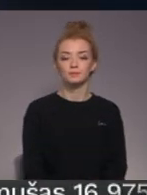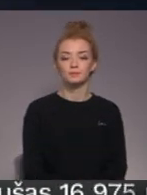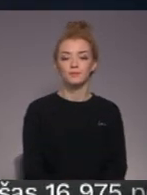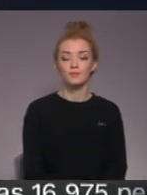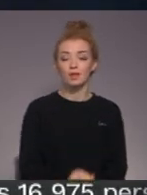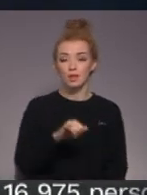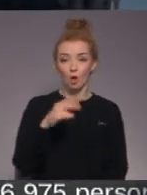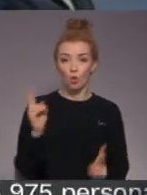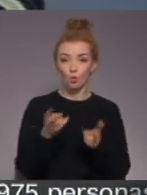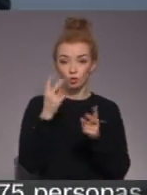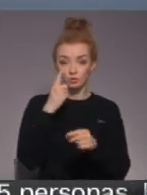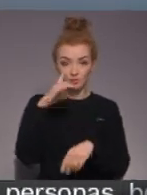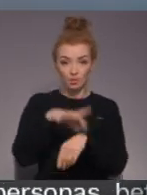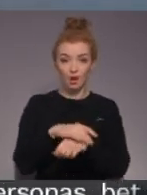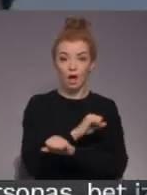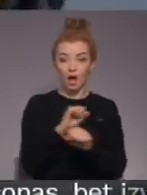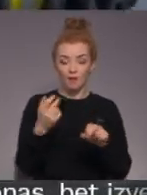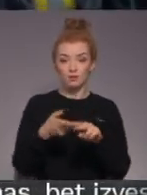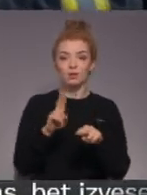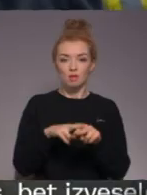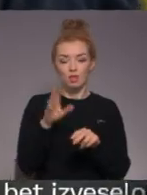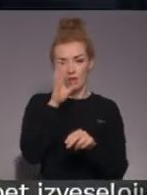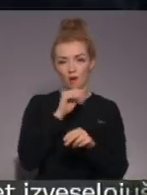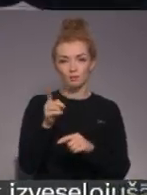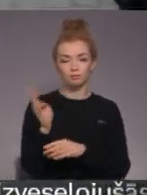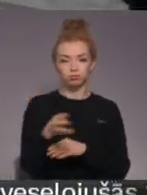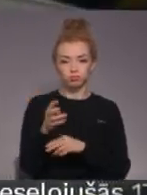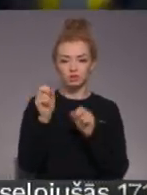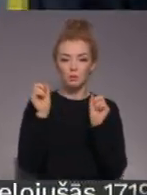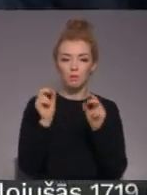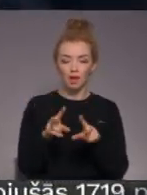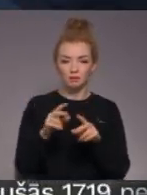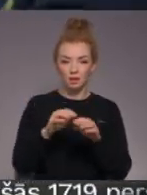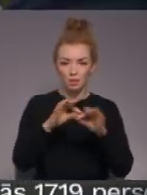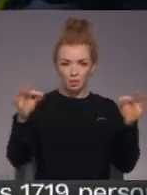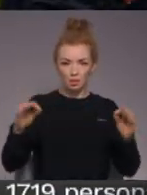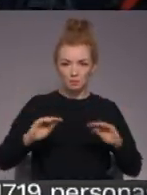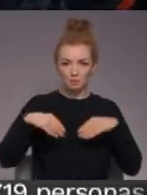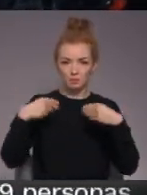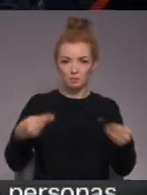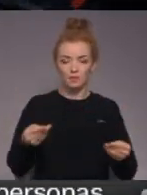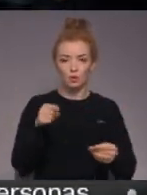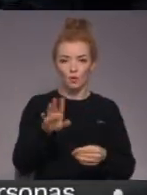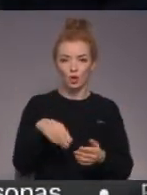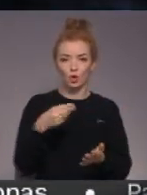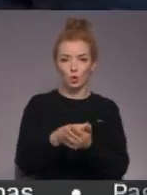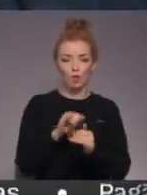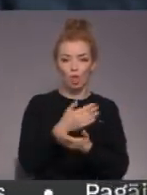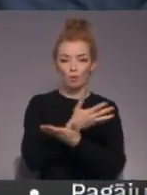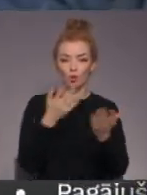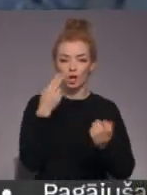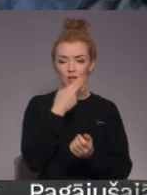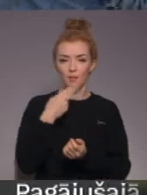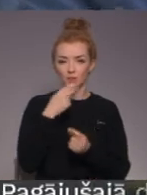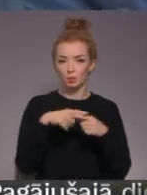Ja uguns pamanītu laikus, tad to izdosies nodzēst arī ar speciāliem ugunsdzēsības pārklājiem, kas pieejami teju ikvienā saimniecības